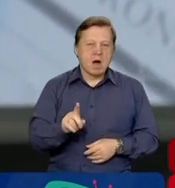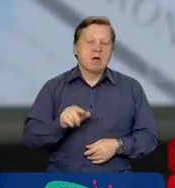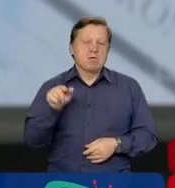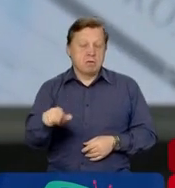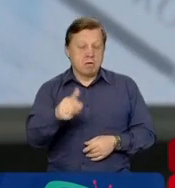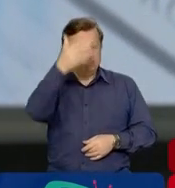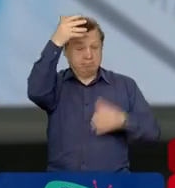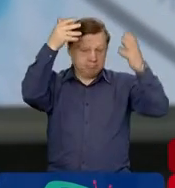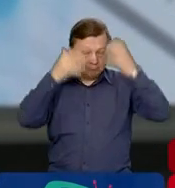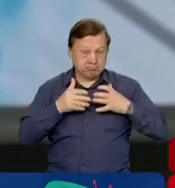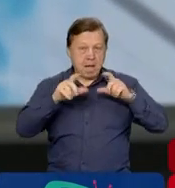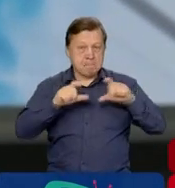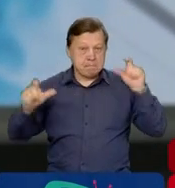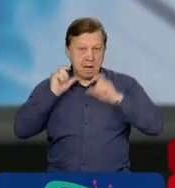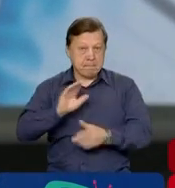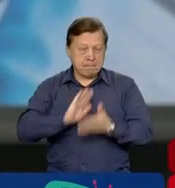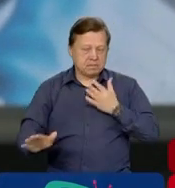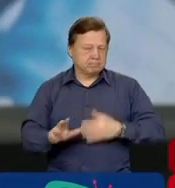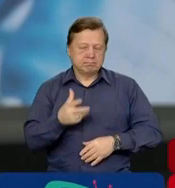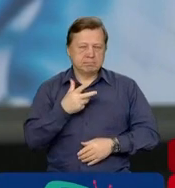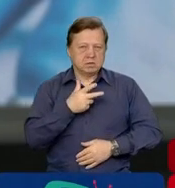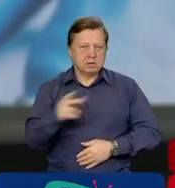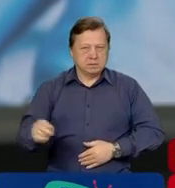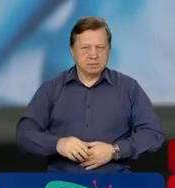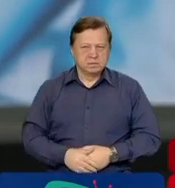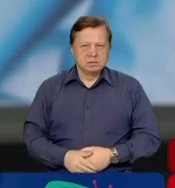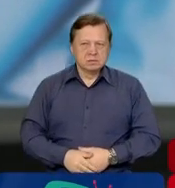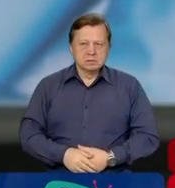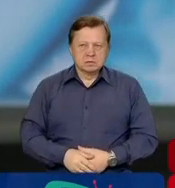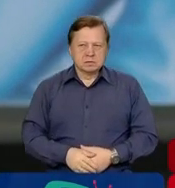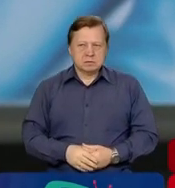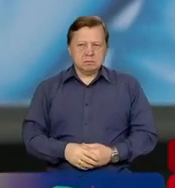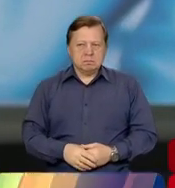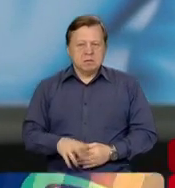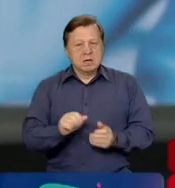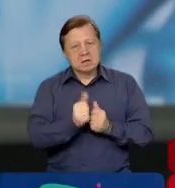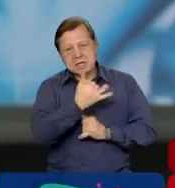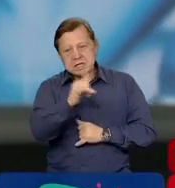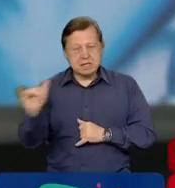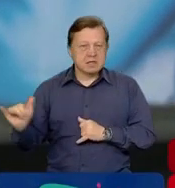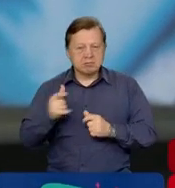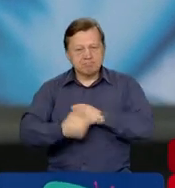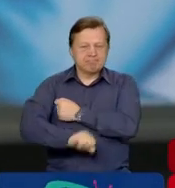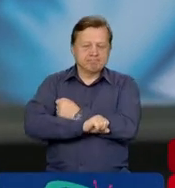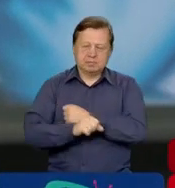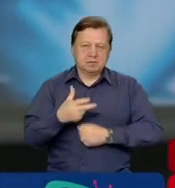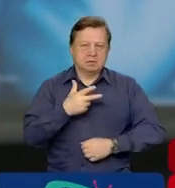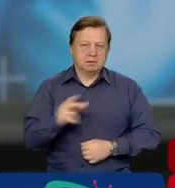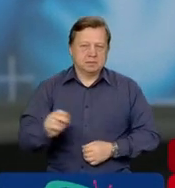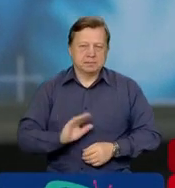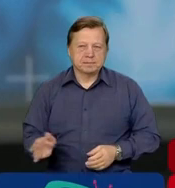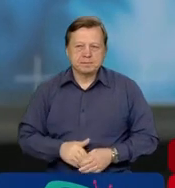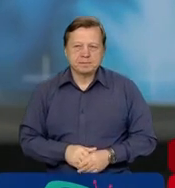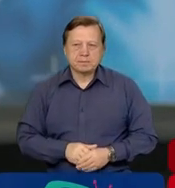za alternatywę do osłony no właśnie maseczką, czy też innym elementem ochronnym